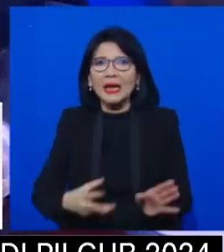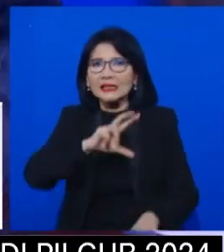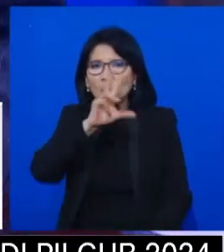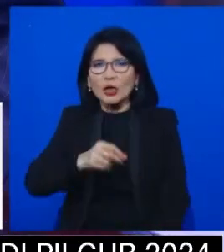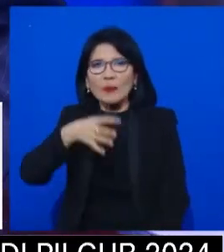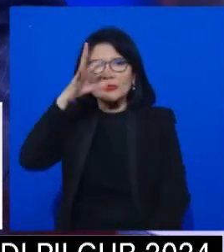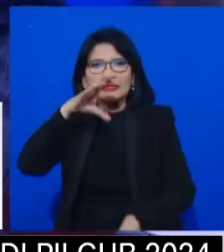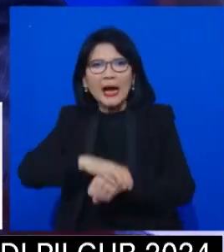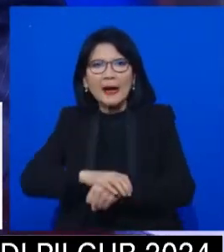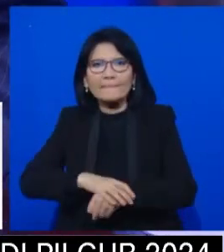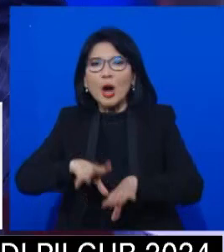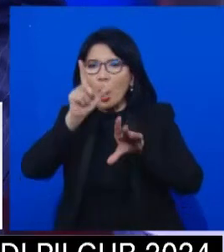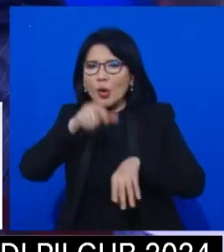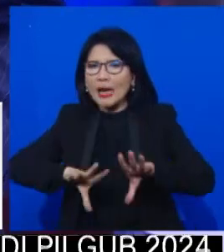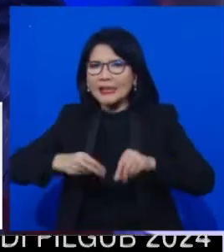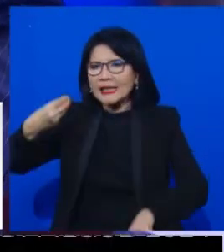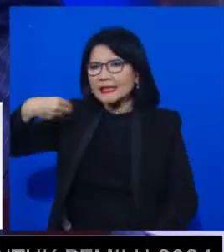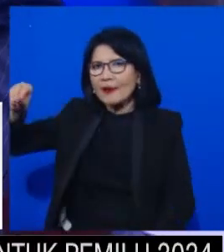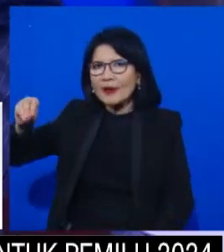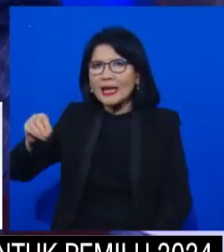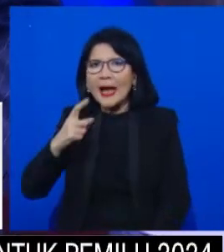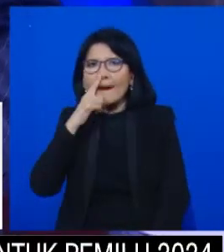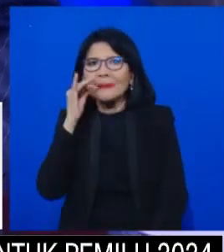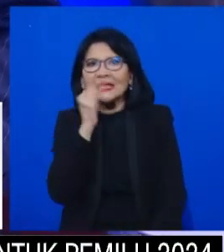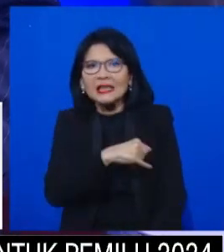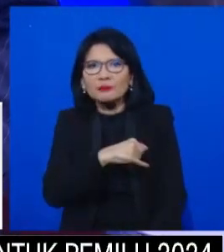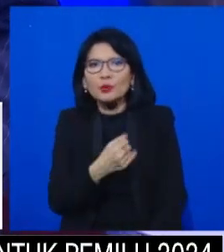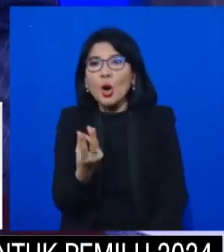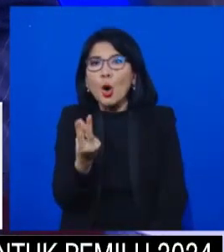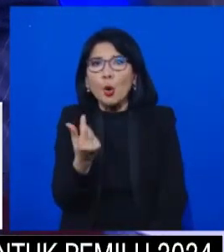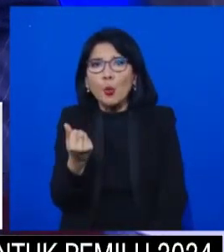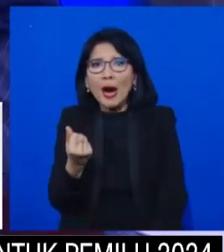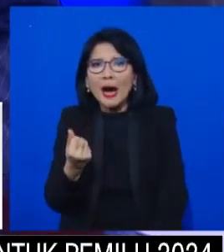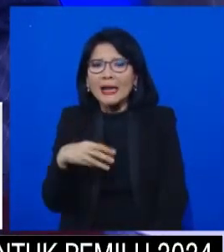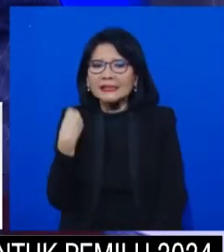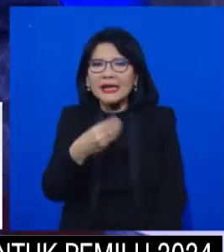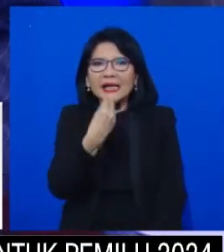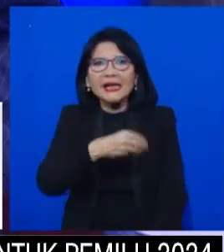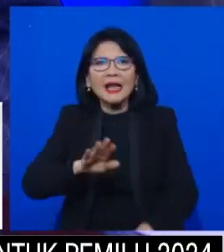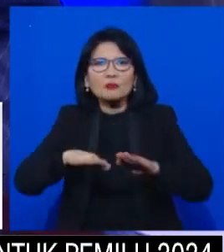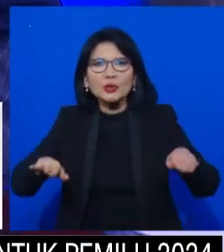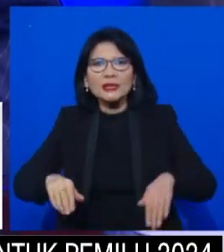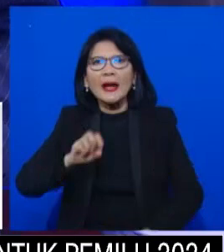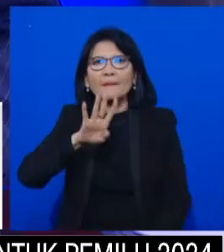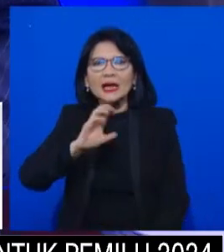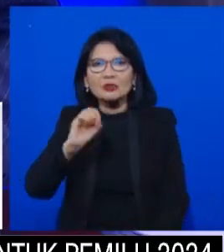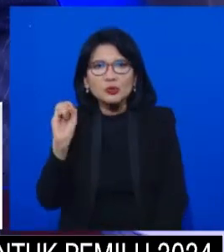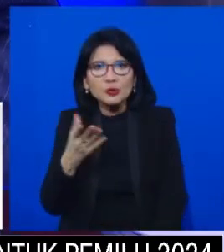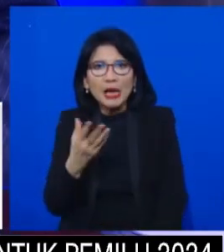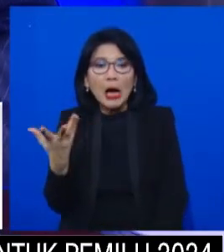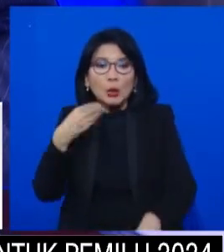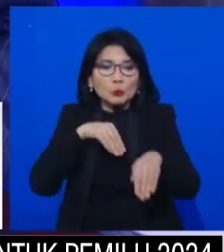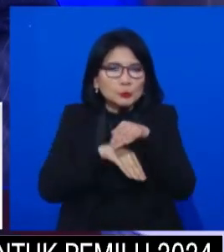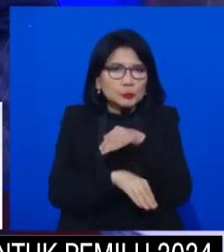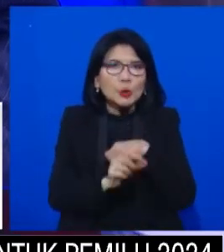karyawan jasa travel yang diduga menipu dan menggelapkan uang ratusan siswa SMA. Uang sebesar 400 juta rupiah hasil penggelapan tersebut